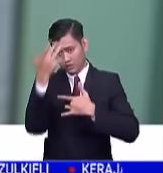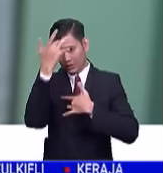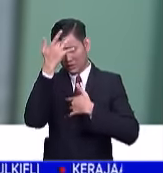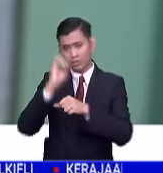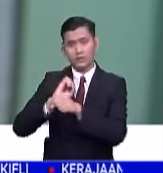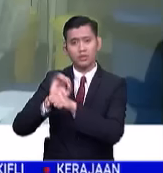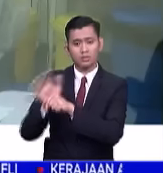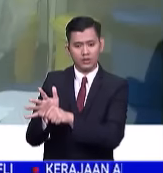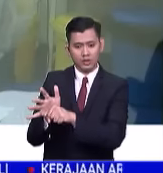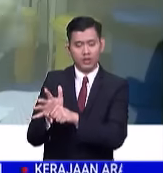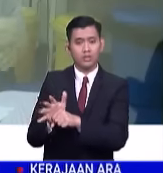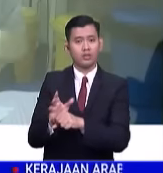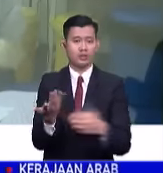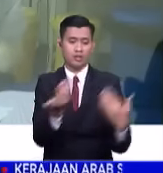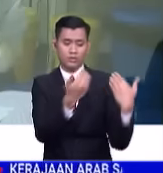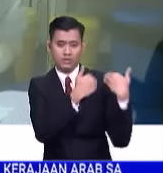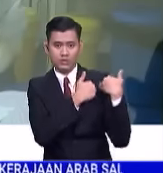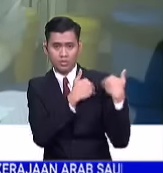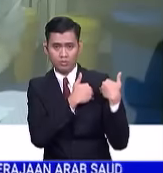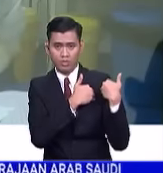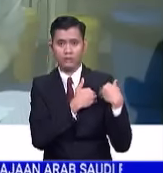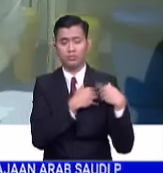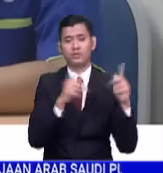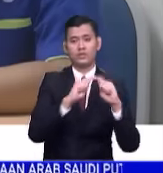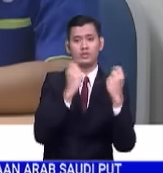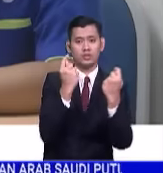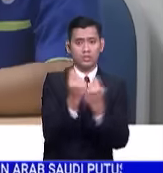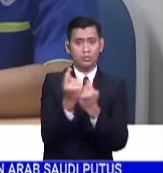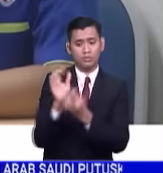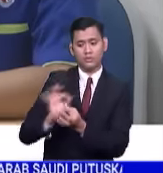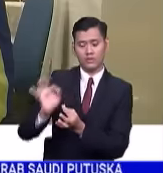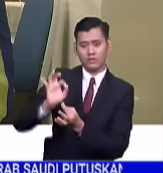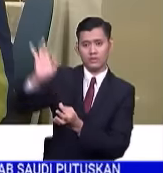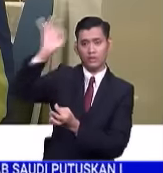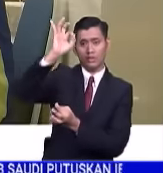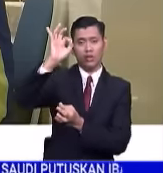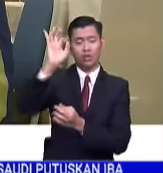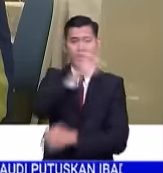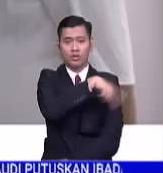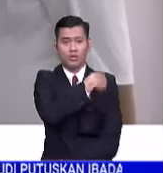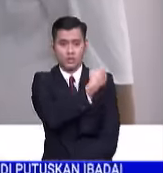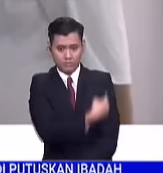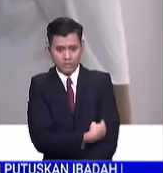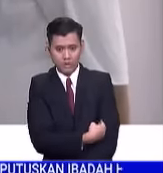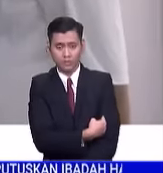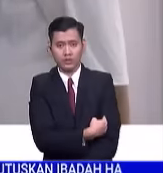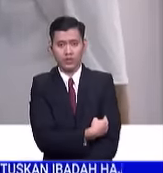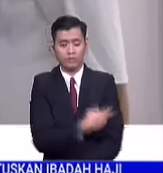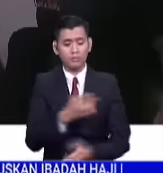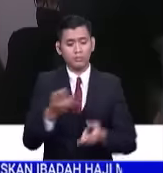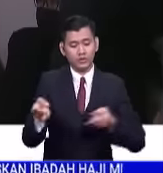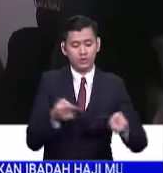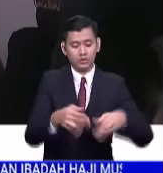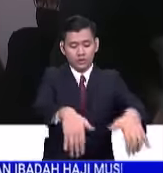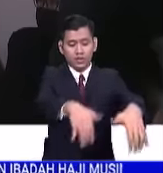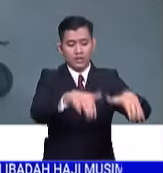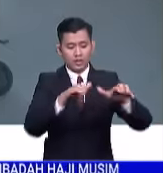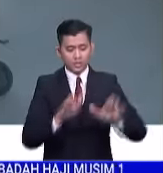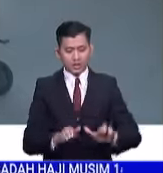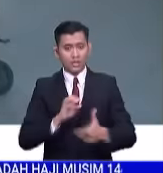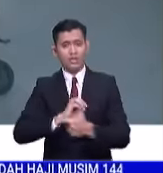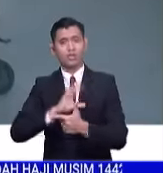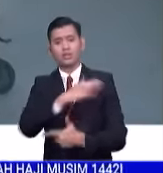spiritual dan hal ehwal Islam hospital, baik dari aspek pengurusan emosi dan rohani waris sehinggalah